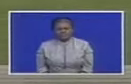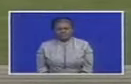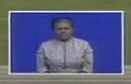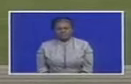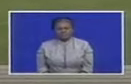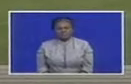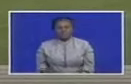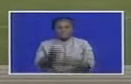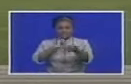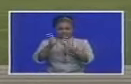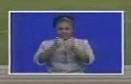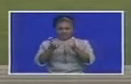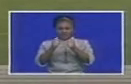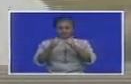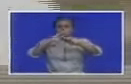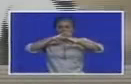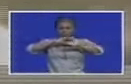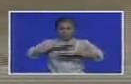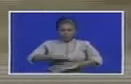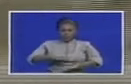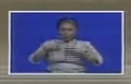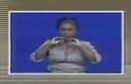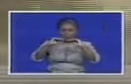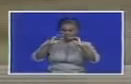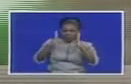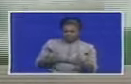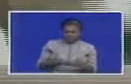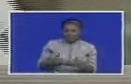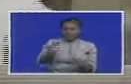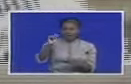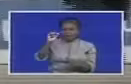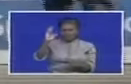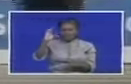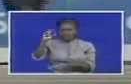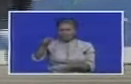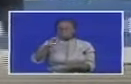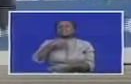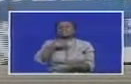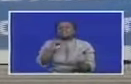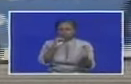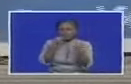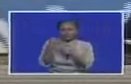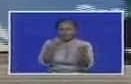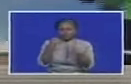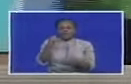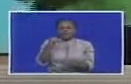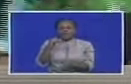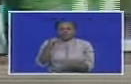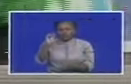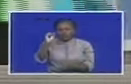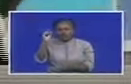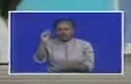Na michezoni, afueni kwa kocha James Nandwa baada ya FC Leopards kutafuna miwa ya Sony Sugar.